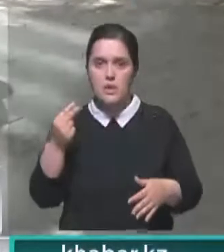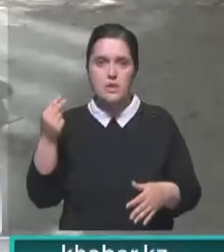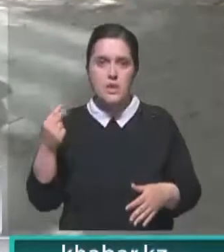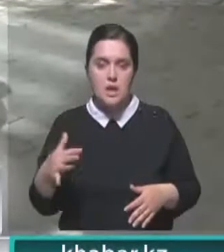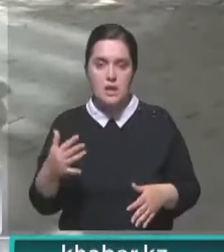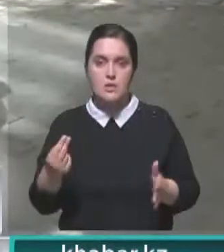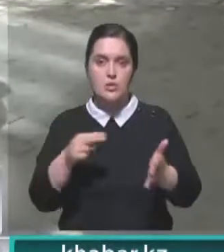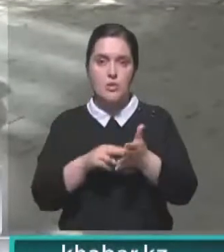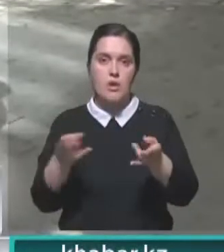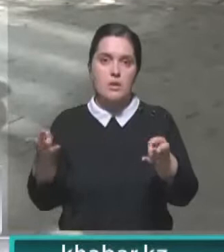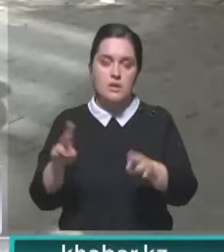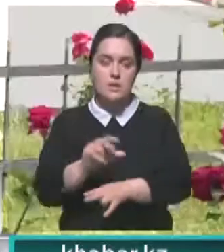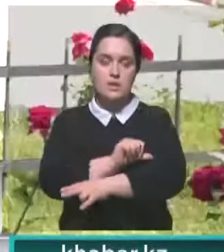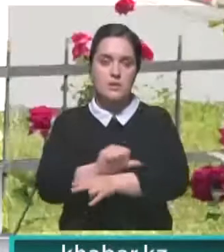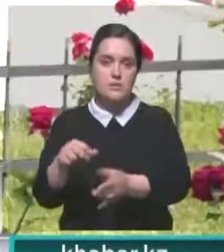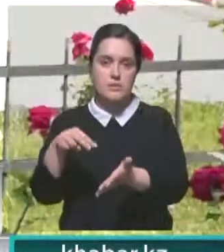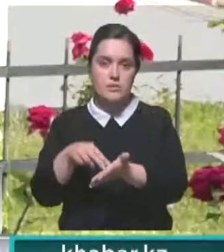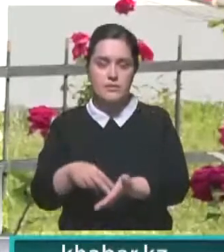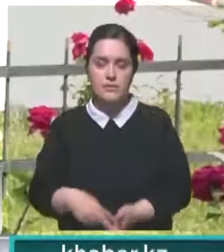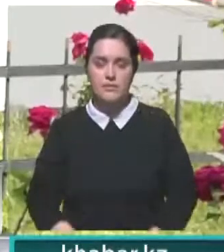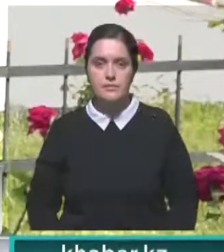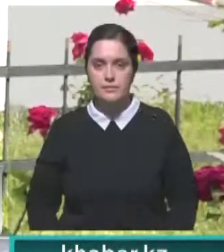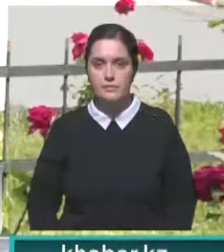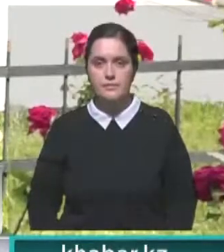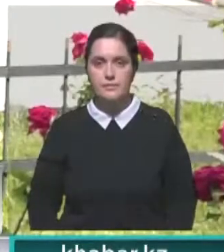товар застрял на границе.